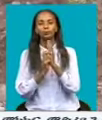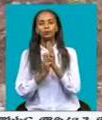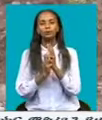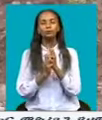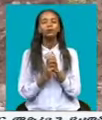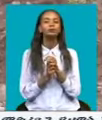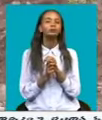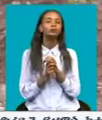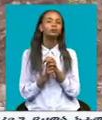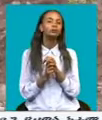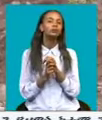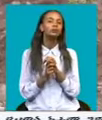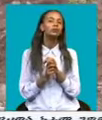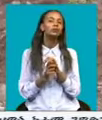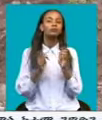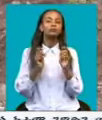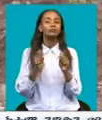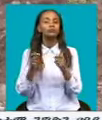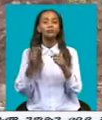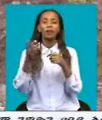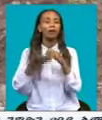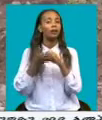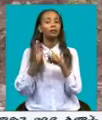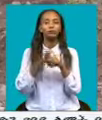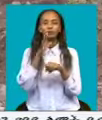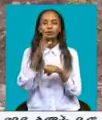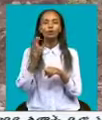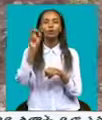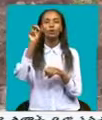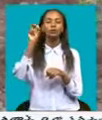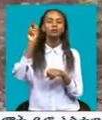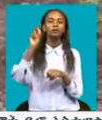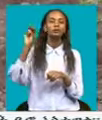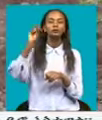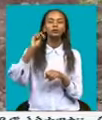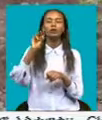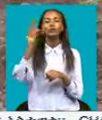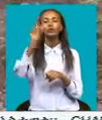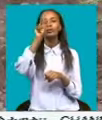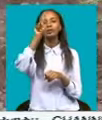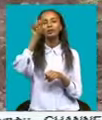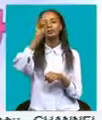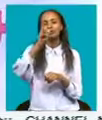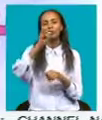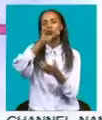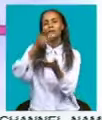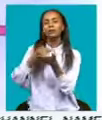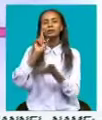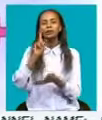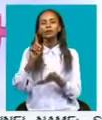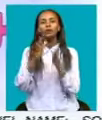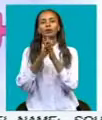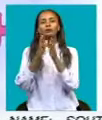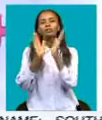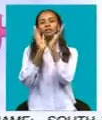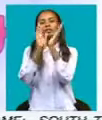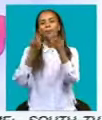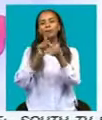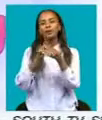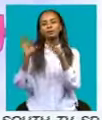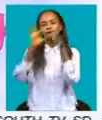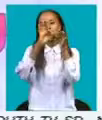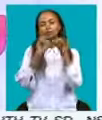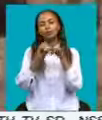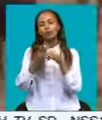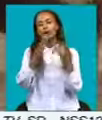ስለ ለማቀላጠፍ ስላልተመቸን ወልቂጤ ማዕከልና ቡታጅራ ማዕከል ነው ያደረግ ነው። የጉራጌ ዞን ብልጽግና ፓርቲ አደረጃጀት